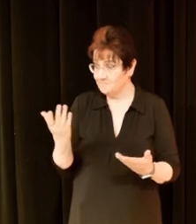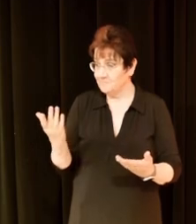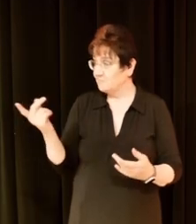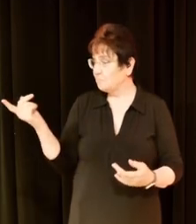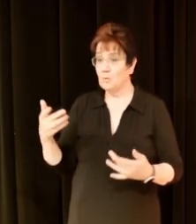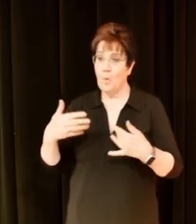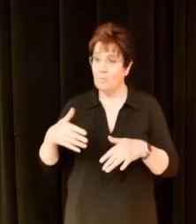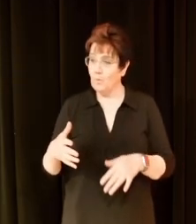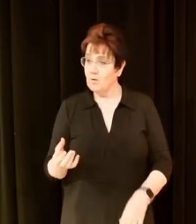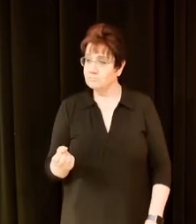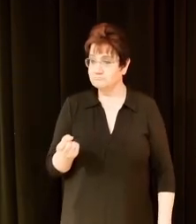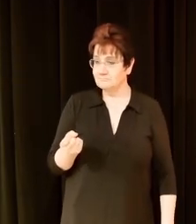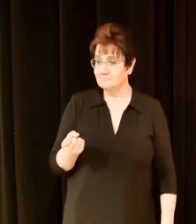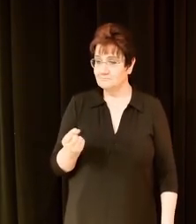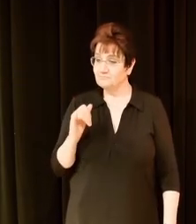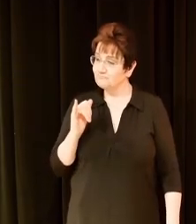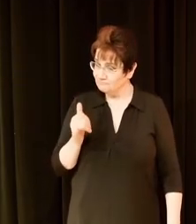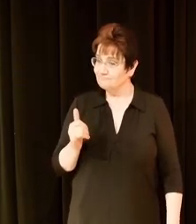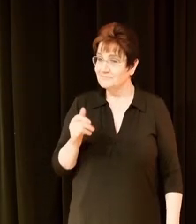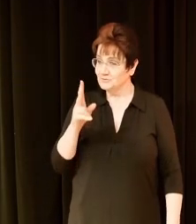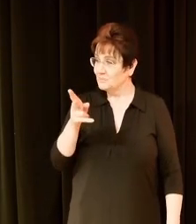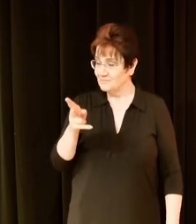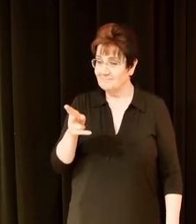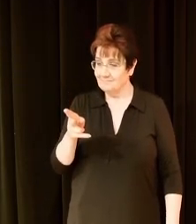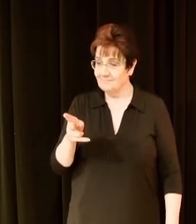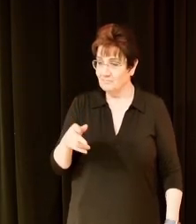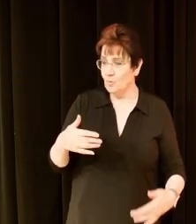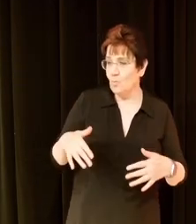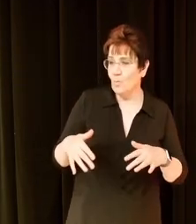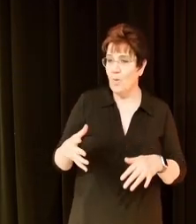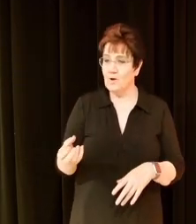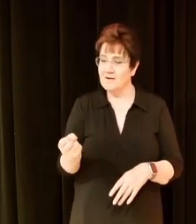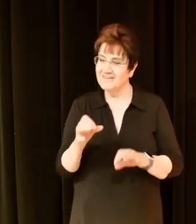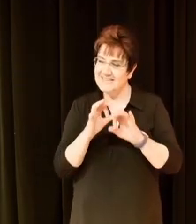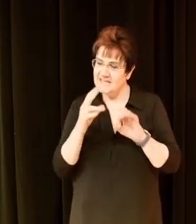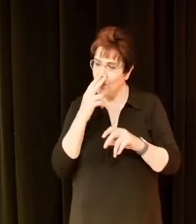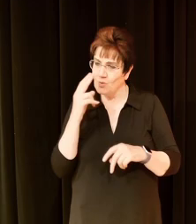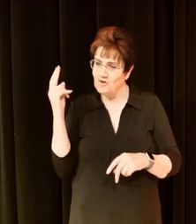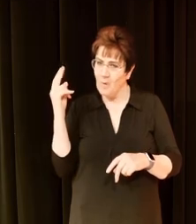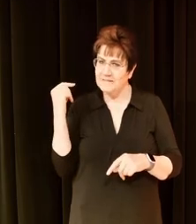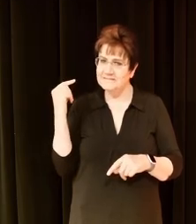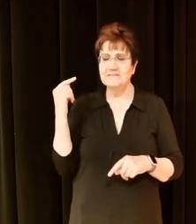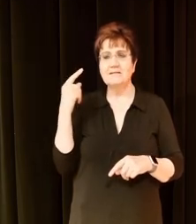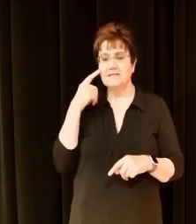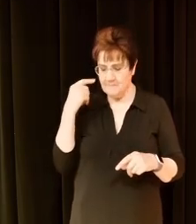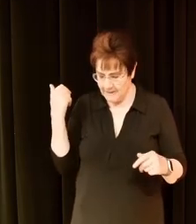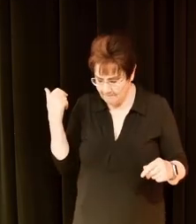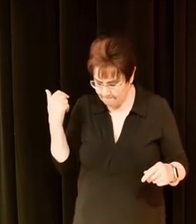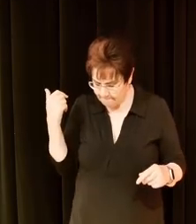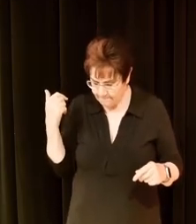Lässig? Ja, ich glaube, das ist ein ganz schöner Begriff. Wenn man genau hinschaut, kann man da oben sehen,